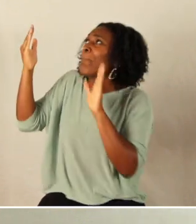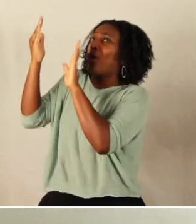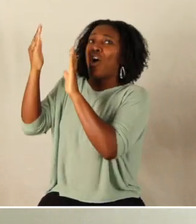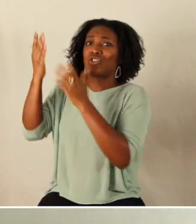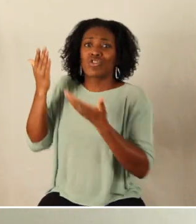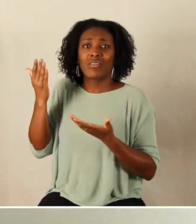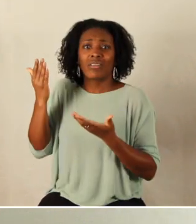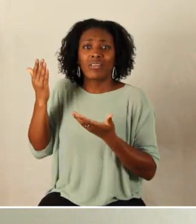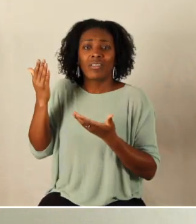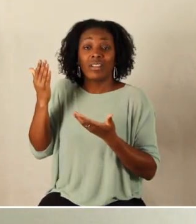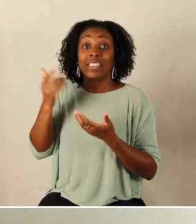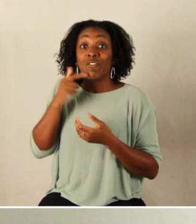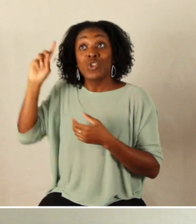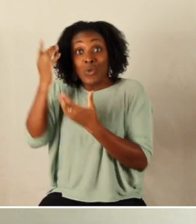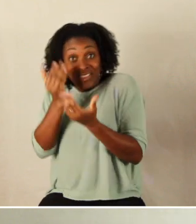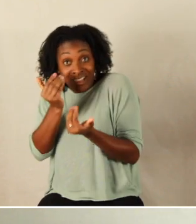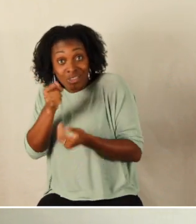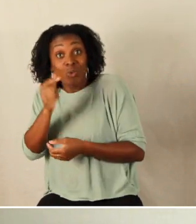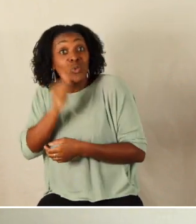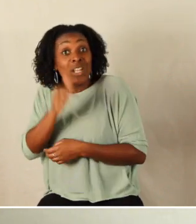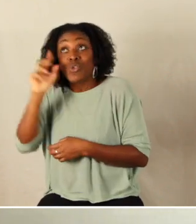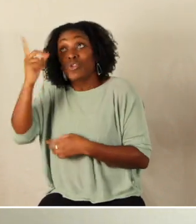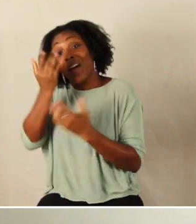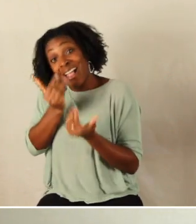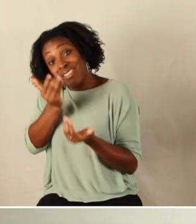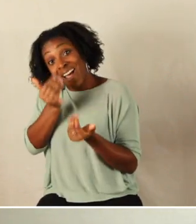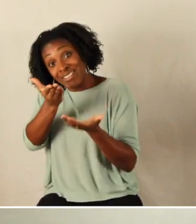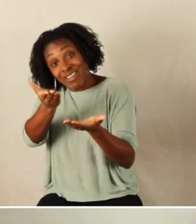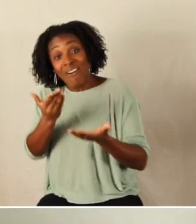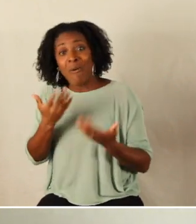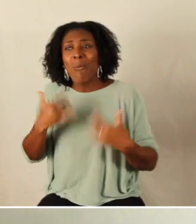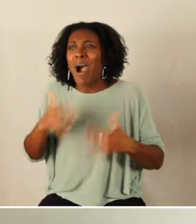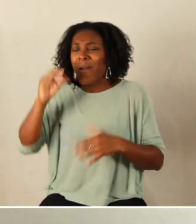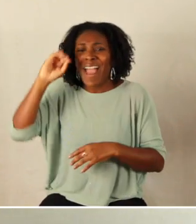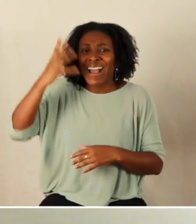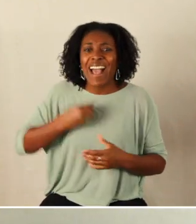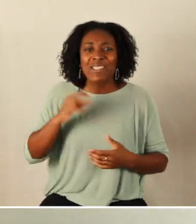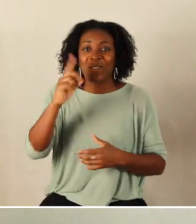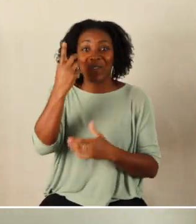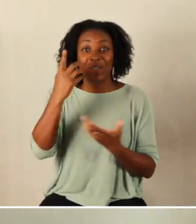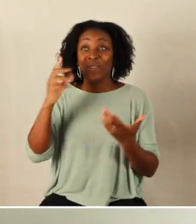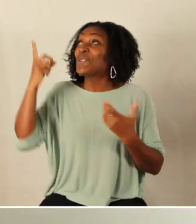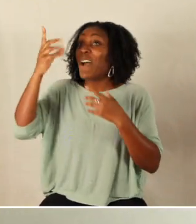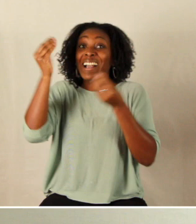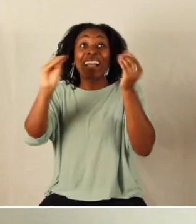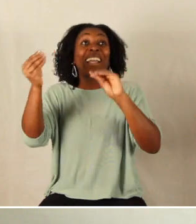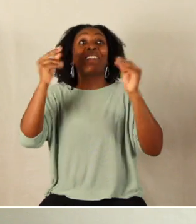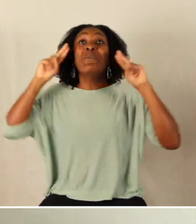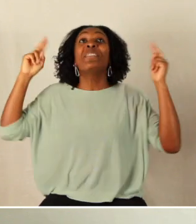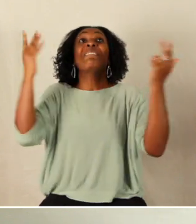Donc on est attendu, tu es attendu chaque jour. Quelle grâce de savoir que le Dieu qui a créé l'univers